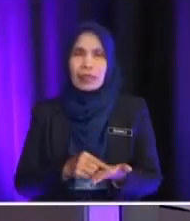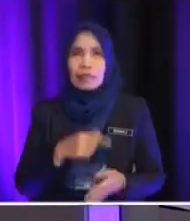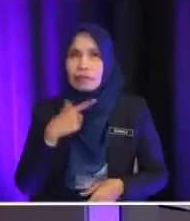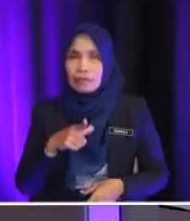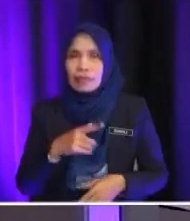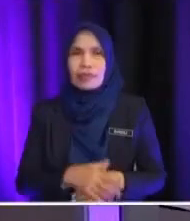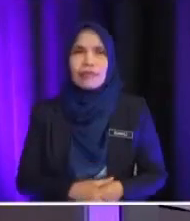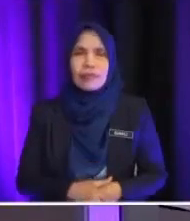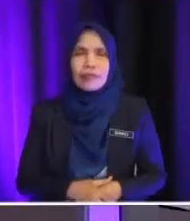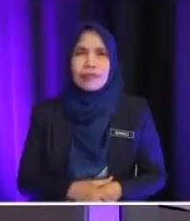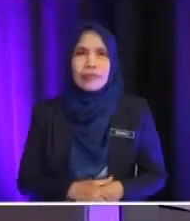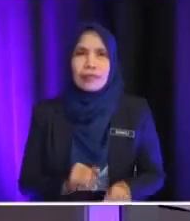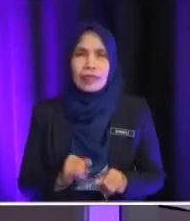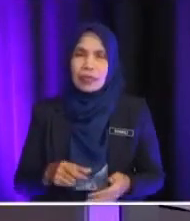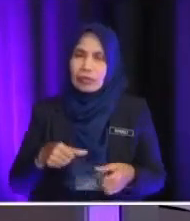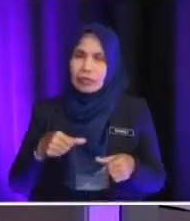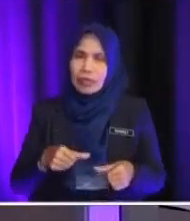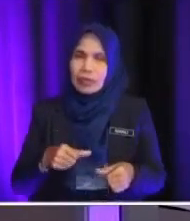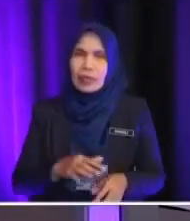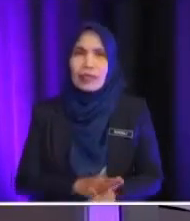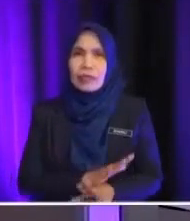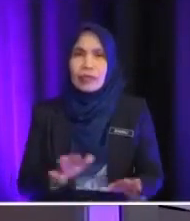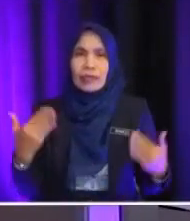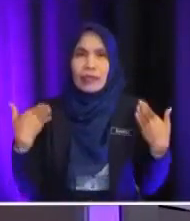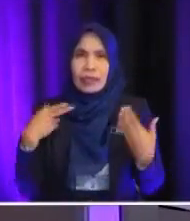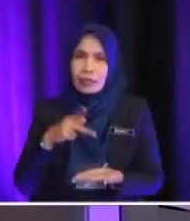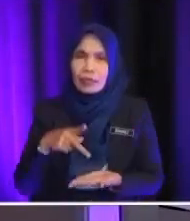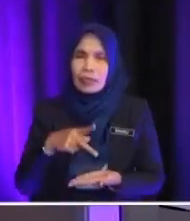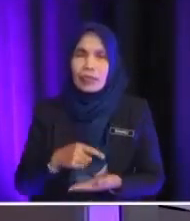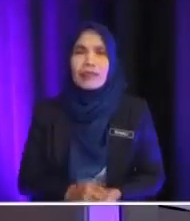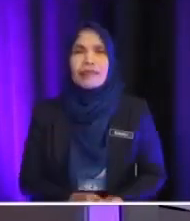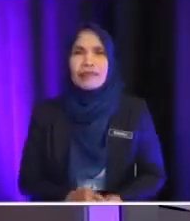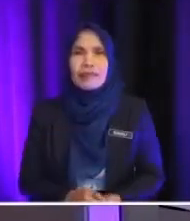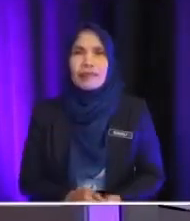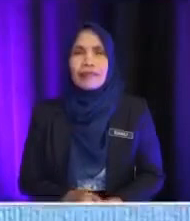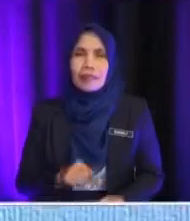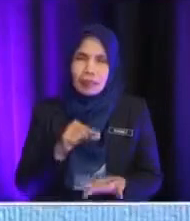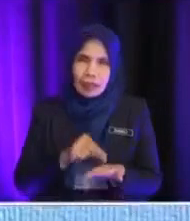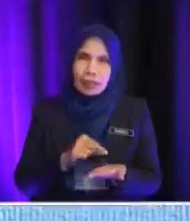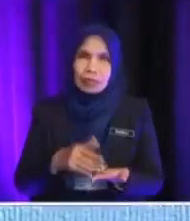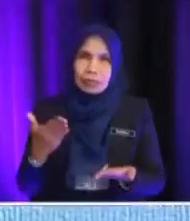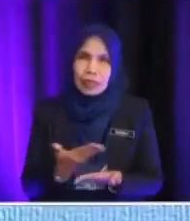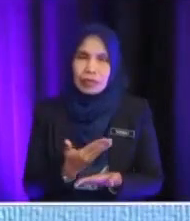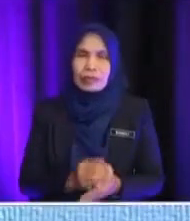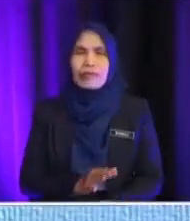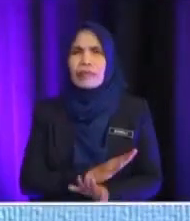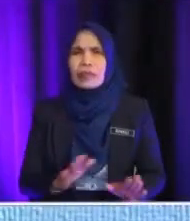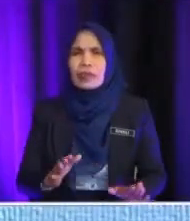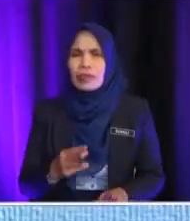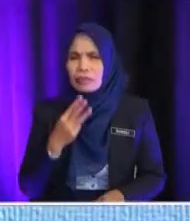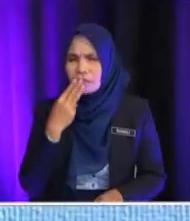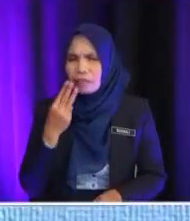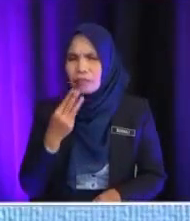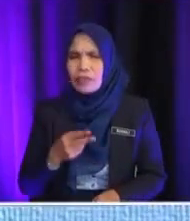tak menimbulkan kesan, itu ayam baru. Okey, seterusnya ayam ni tidak berbau hanyir. Okey,